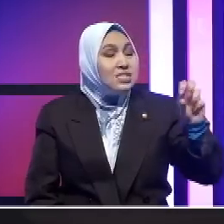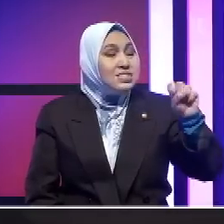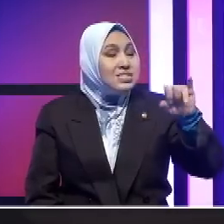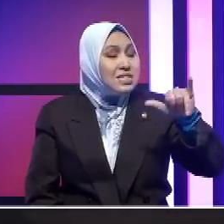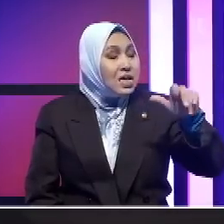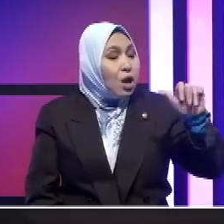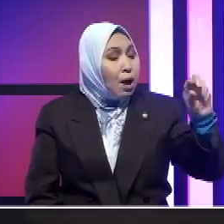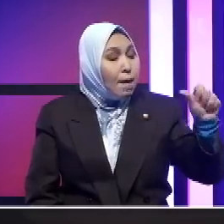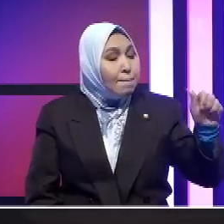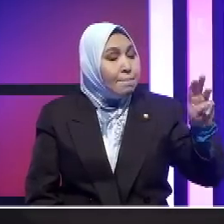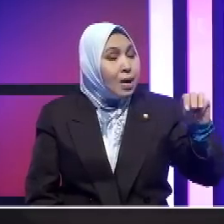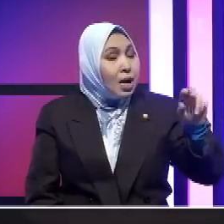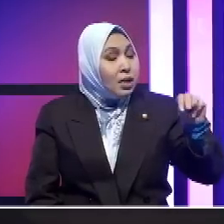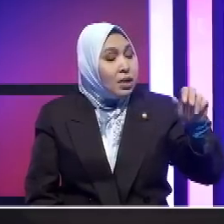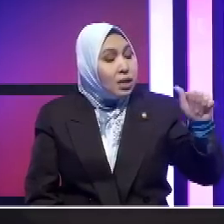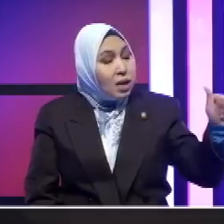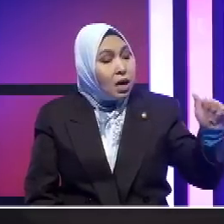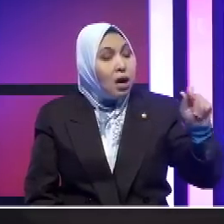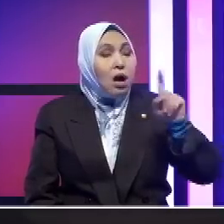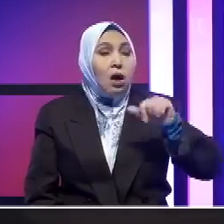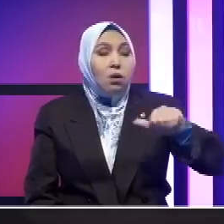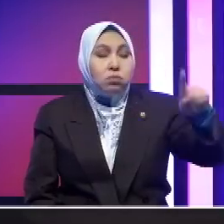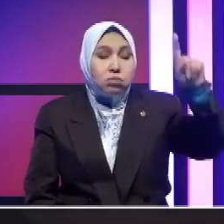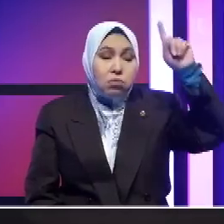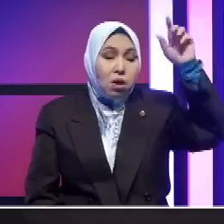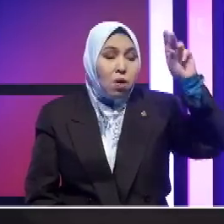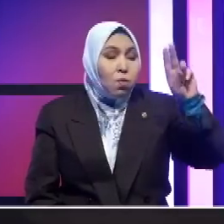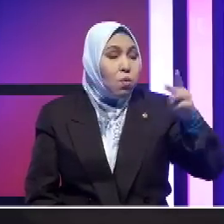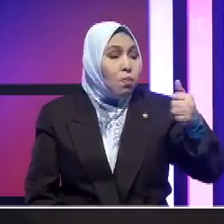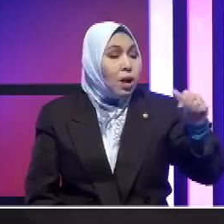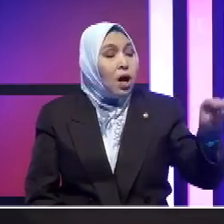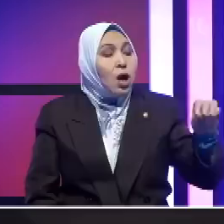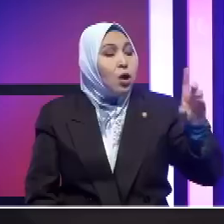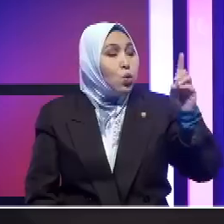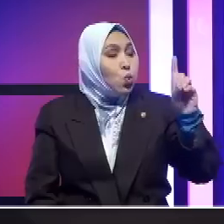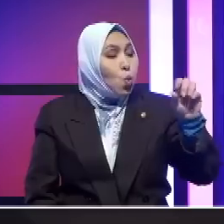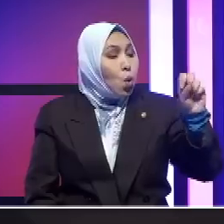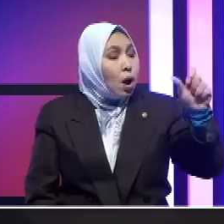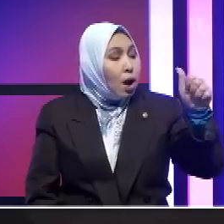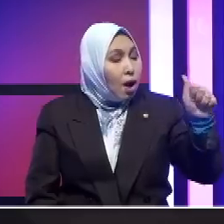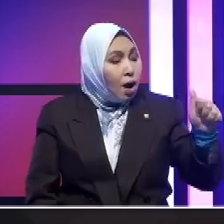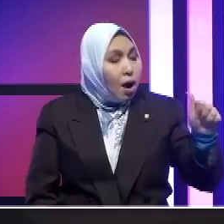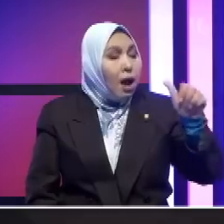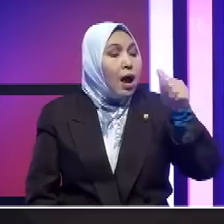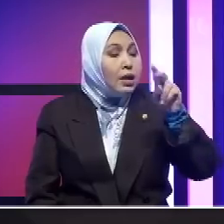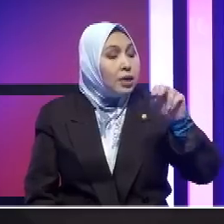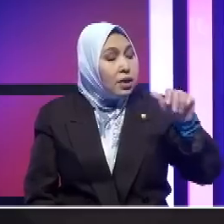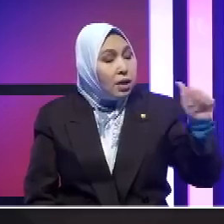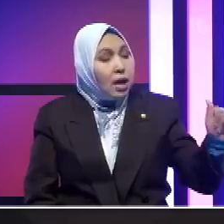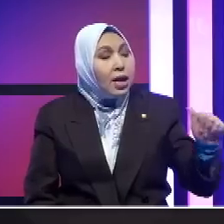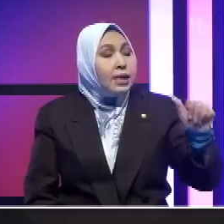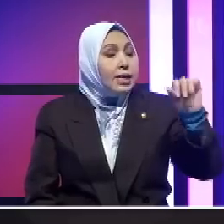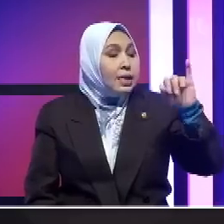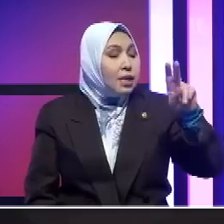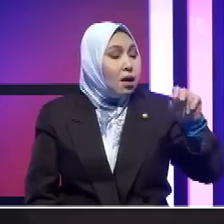صيامنا اللهم تقبل منا دعاءنا إنك أنت